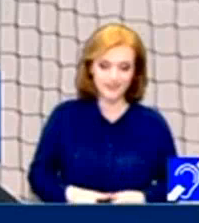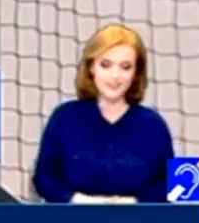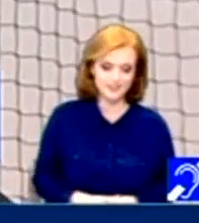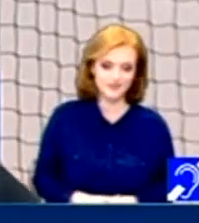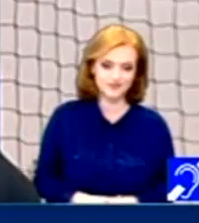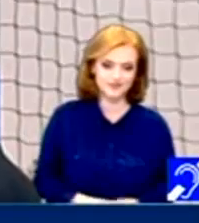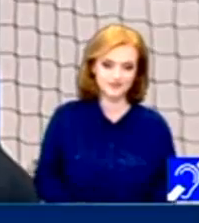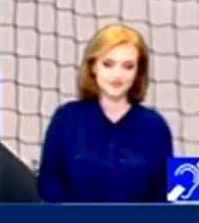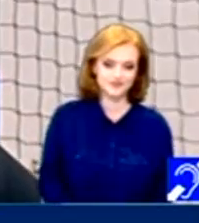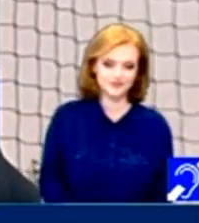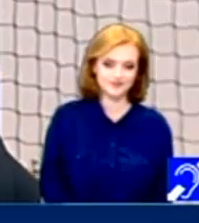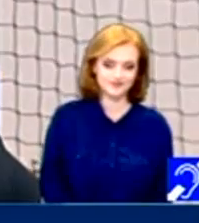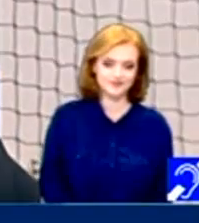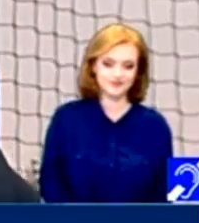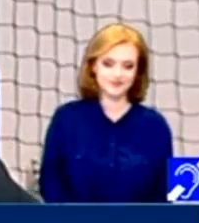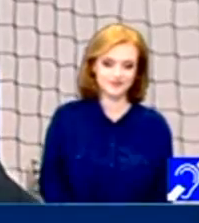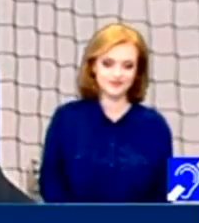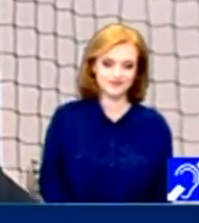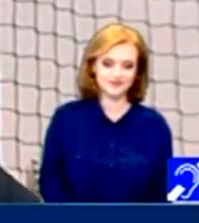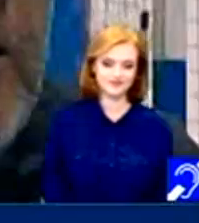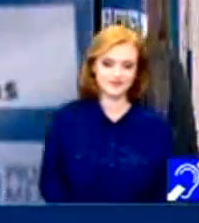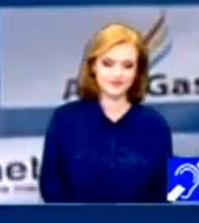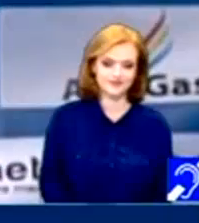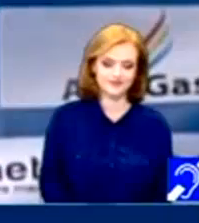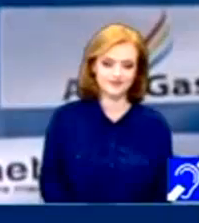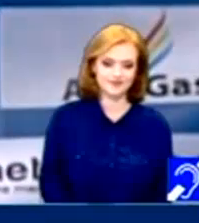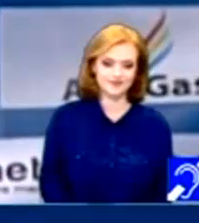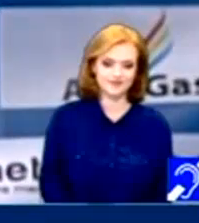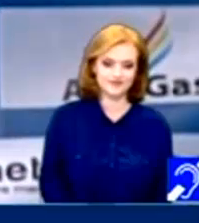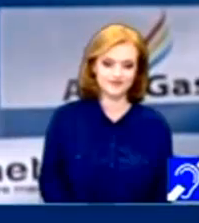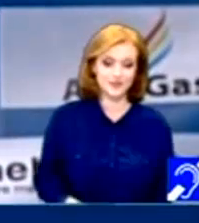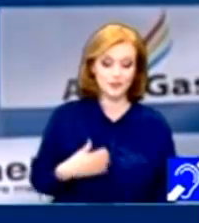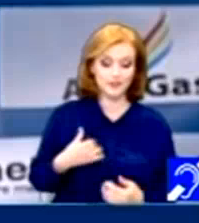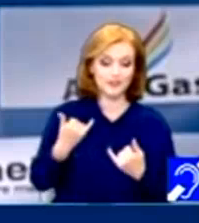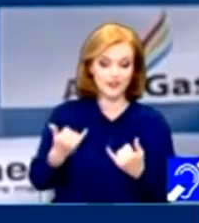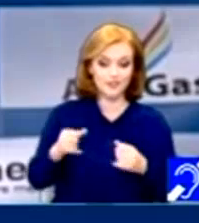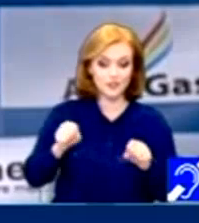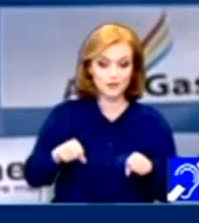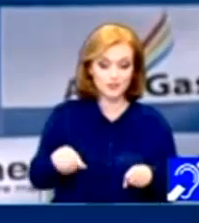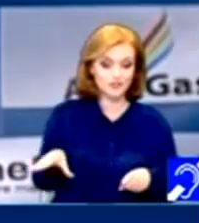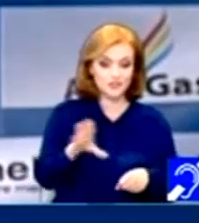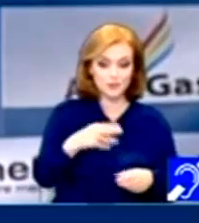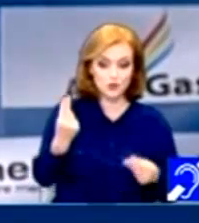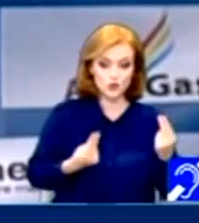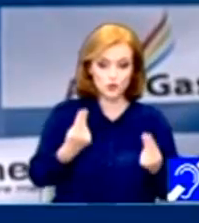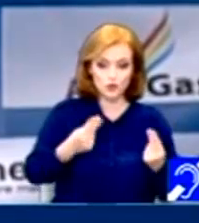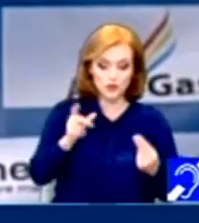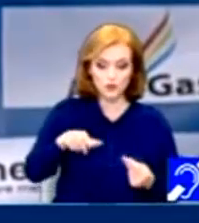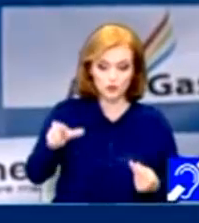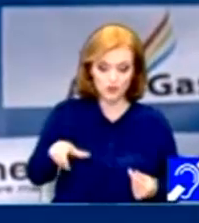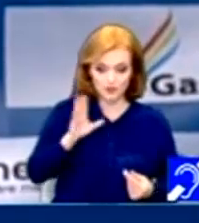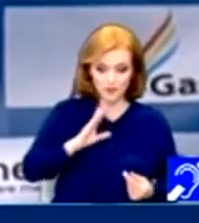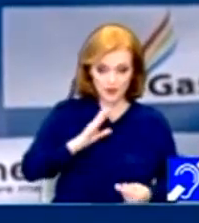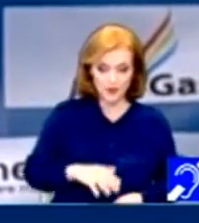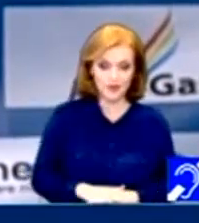suntem și cu condițiile care le avem să oferim ce avem mai bun. Am dat posibilitatea tuturor jucătoarelor să intre pe teren și